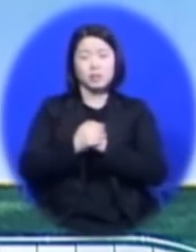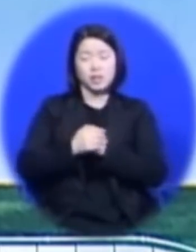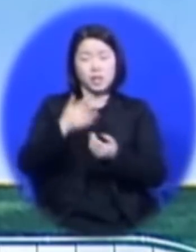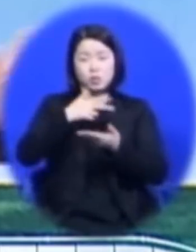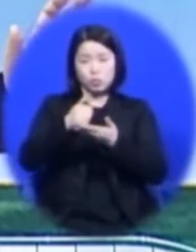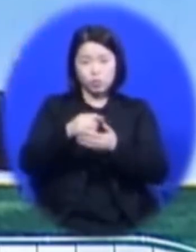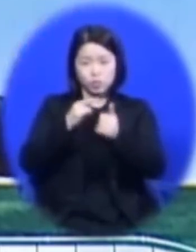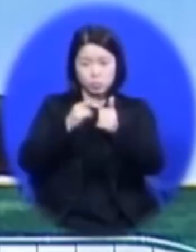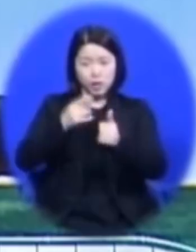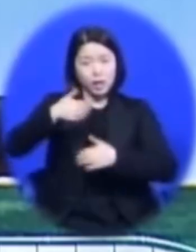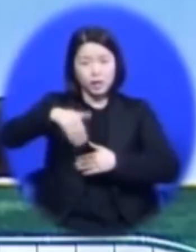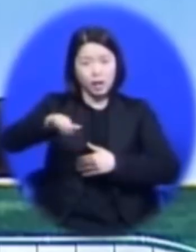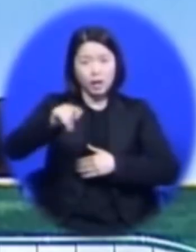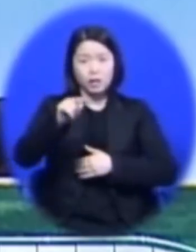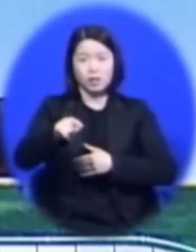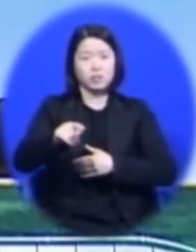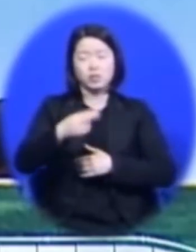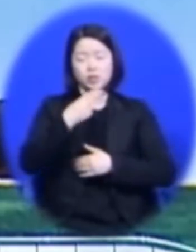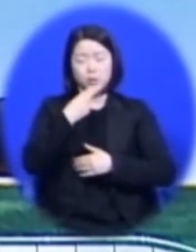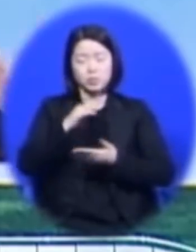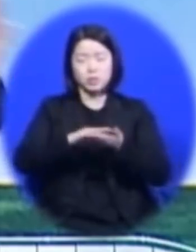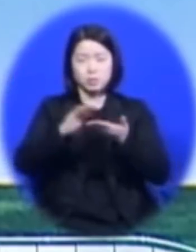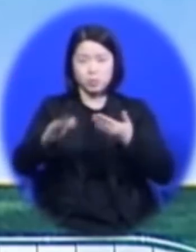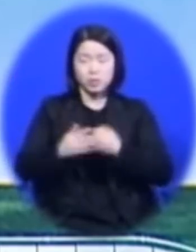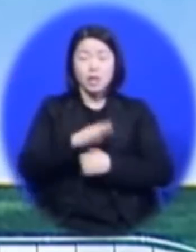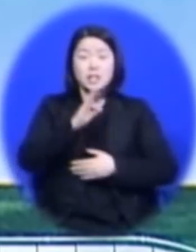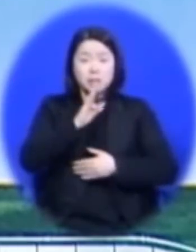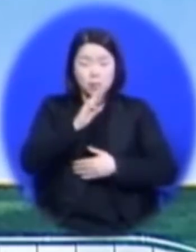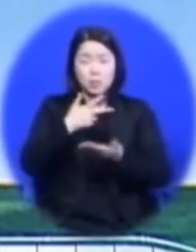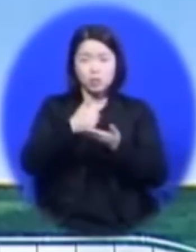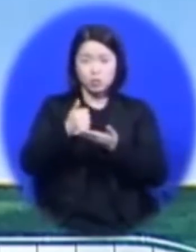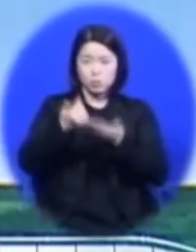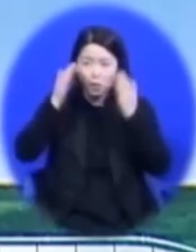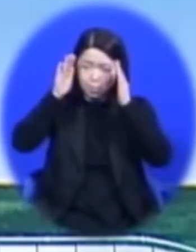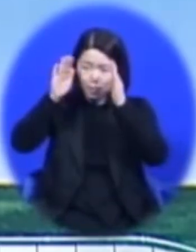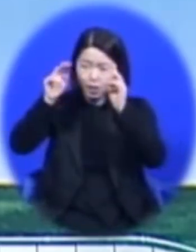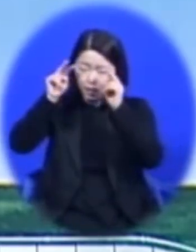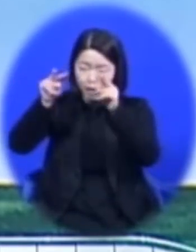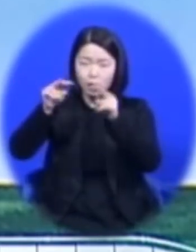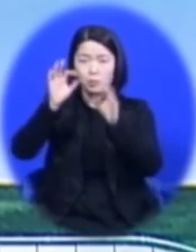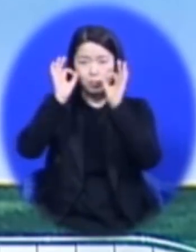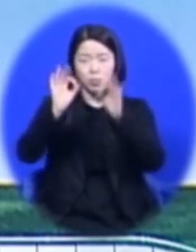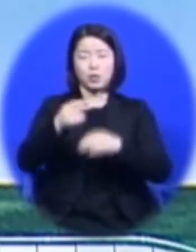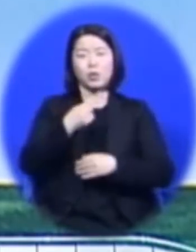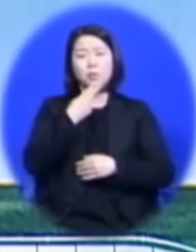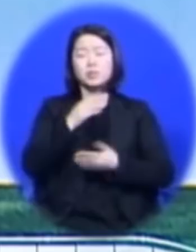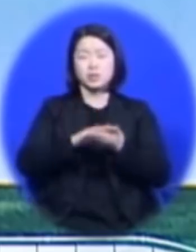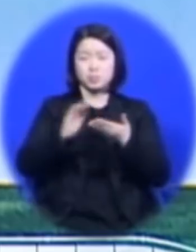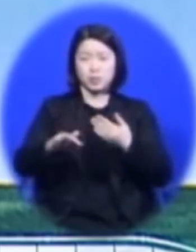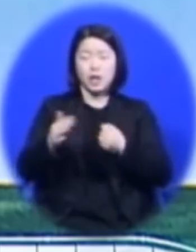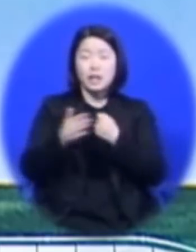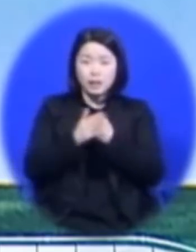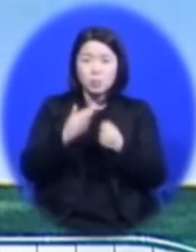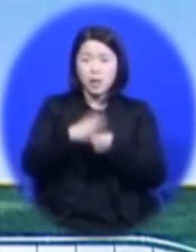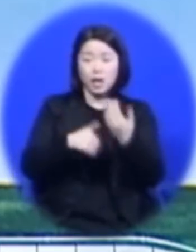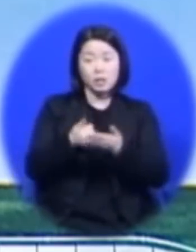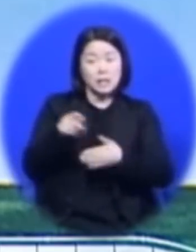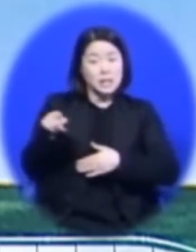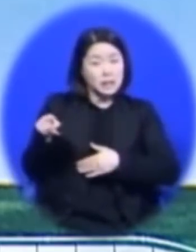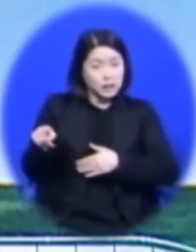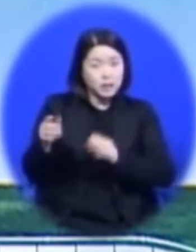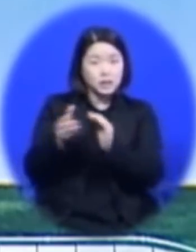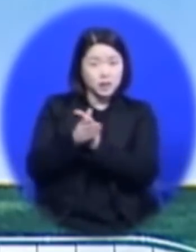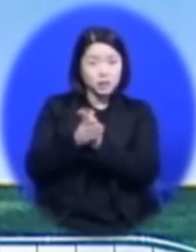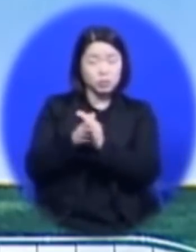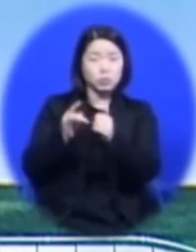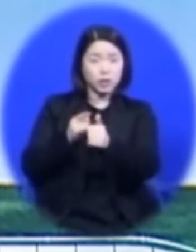주님께로 나아가 미 없었습니다 정말 주님을 바라보며 없었던 거에요 그러니 하나님께서 그 사람에게는